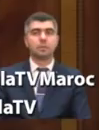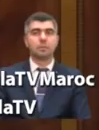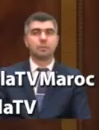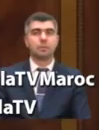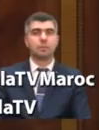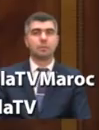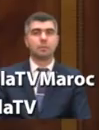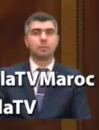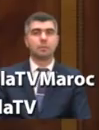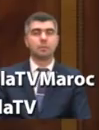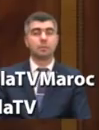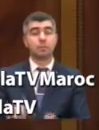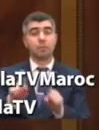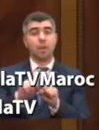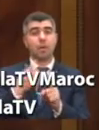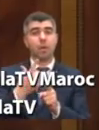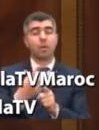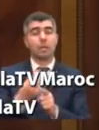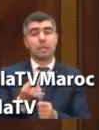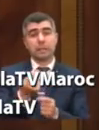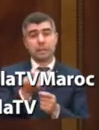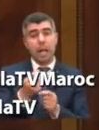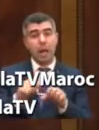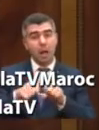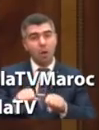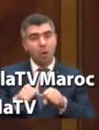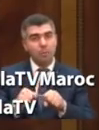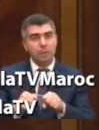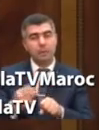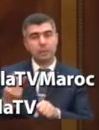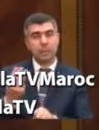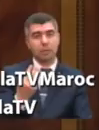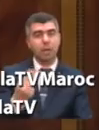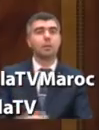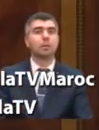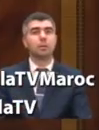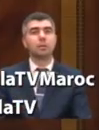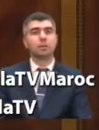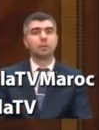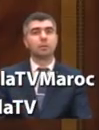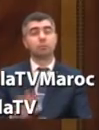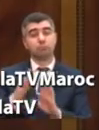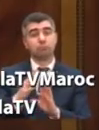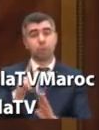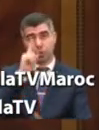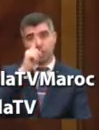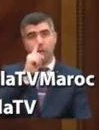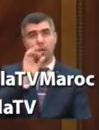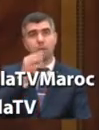يمكنني نقول لكم بانه الانتاج من الحبوب الرئيسيه الثلاث غادي يكون جد